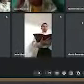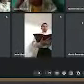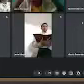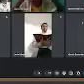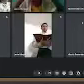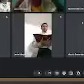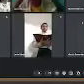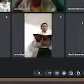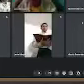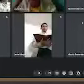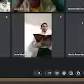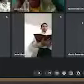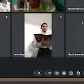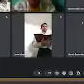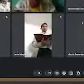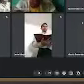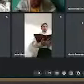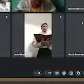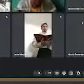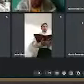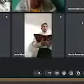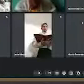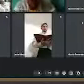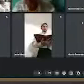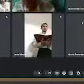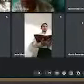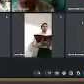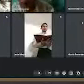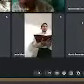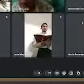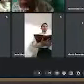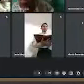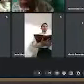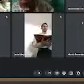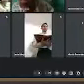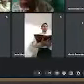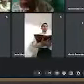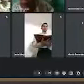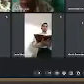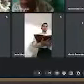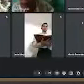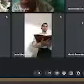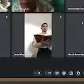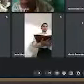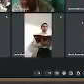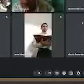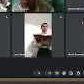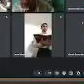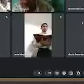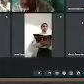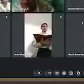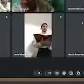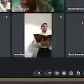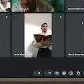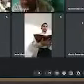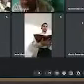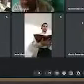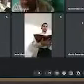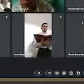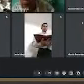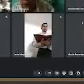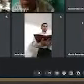address to the Corinthians maliwanag po maganda pag nag-aral tayo